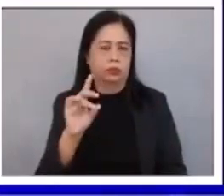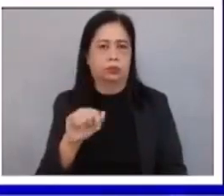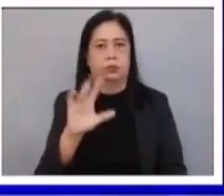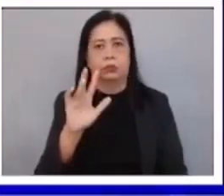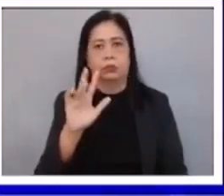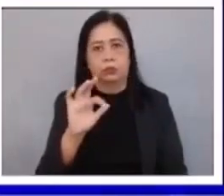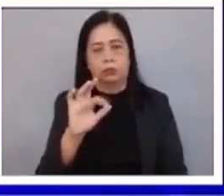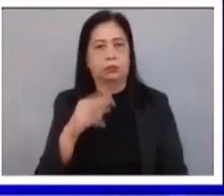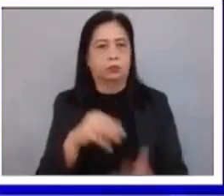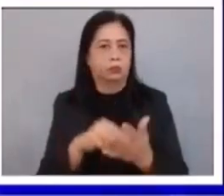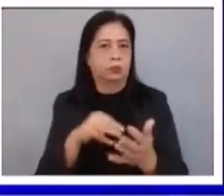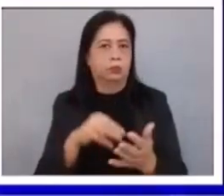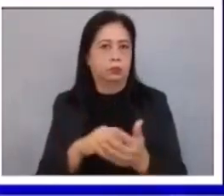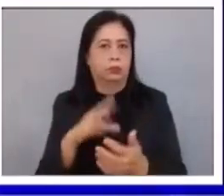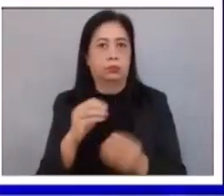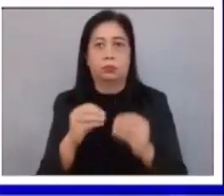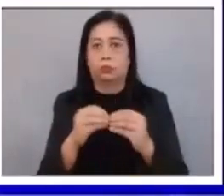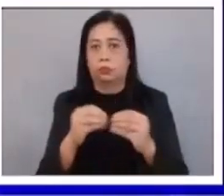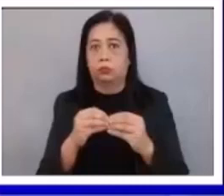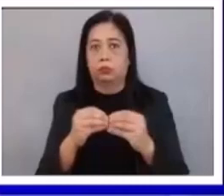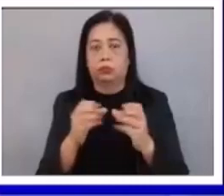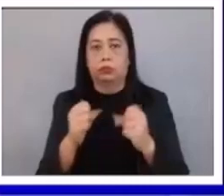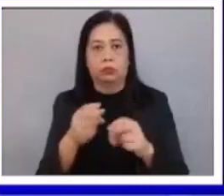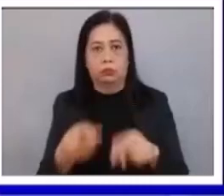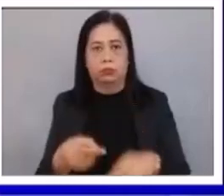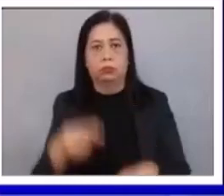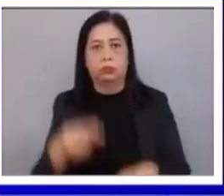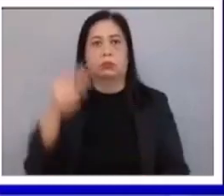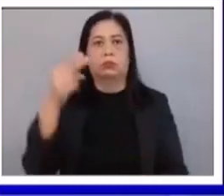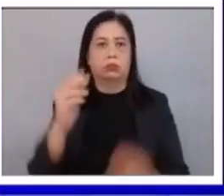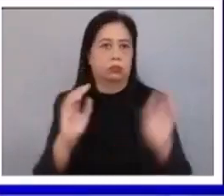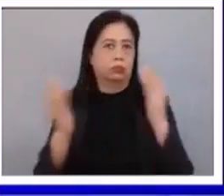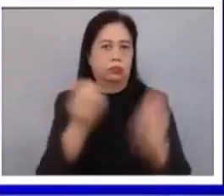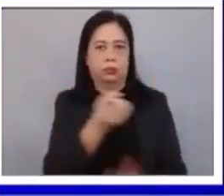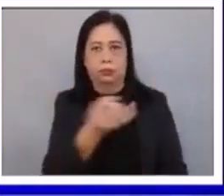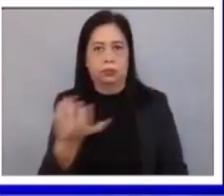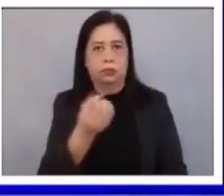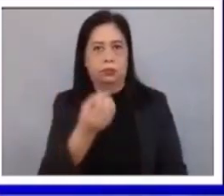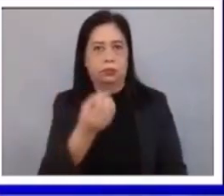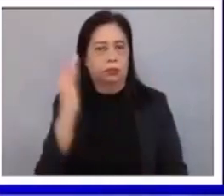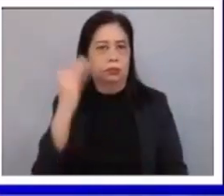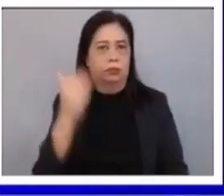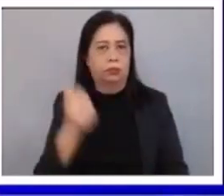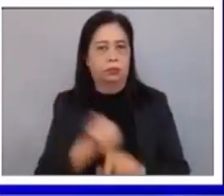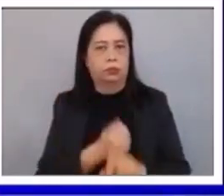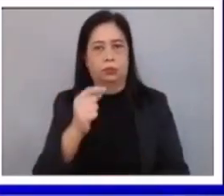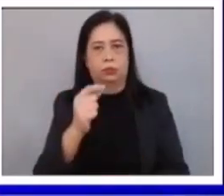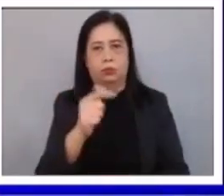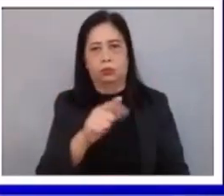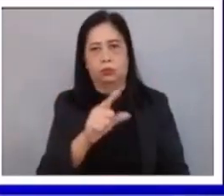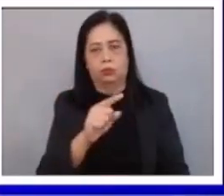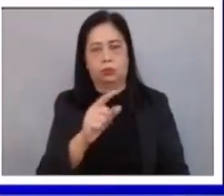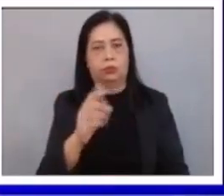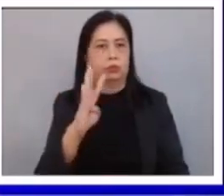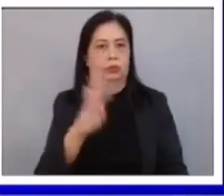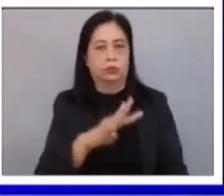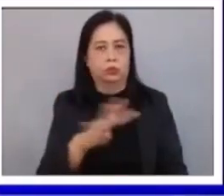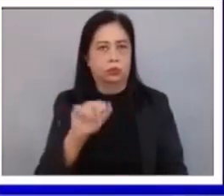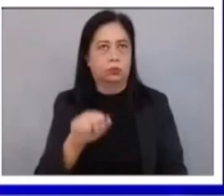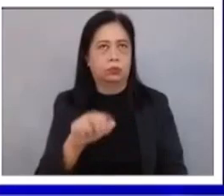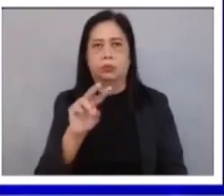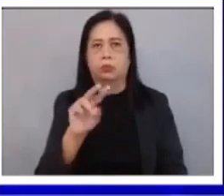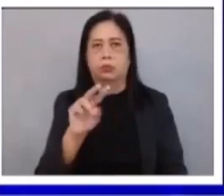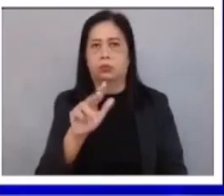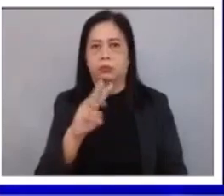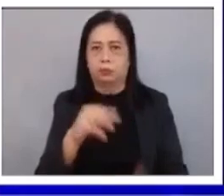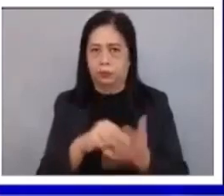mas mataas kumpara sa bilang noong Agosto 2021 na nasa 44.23 million lamang.